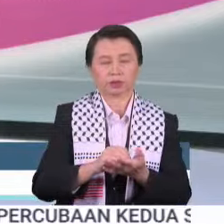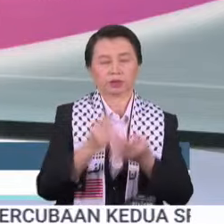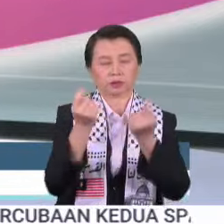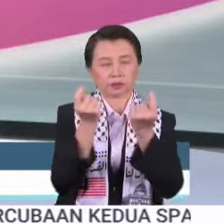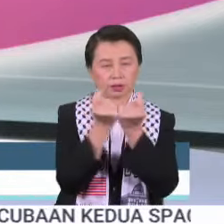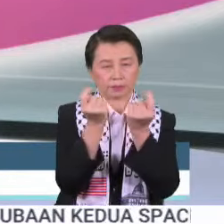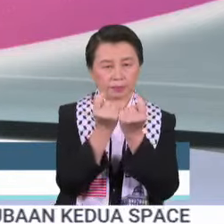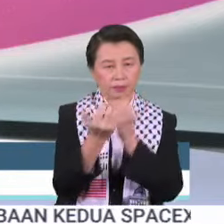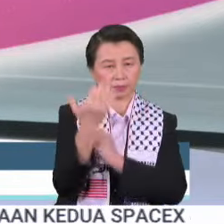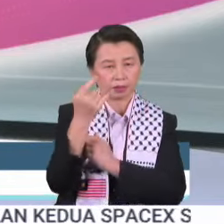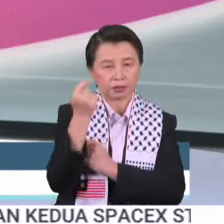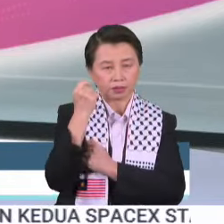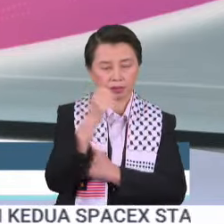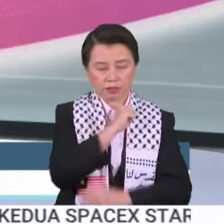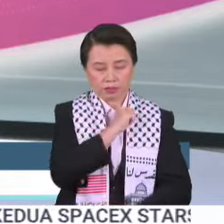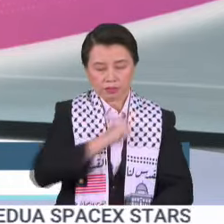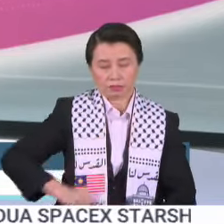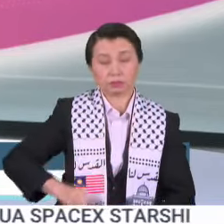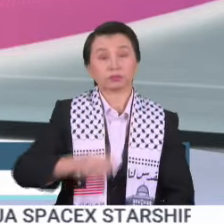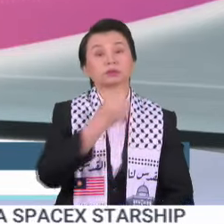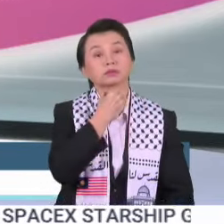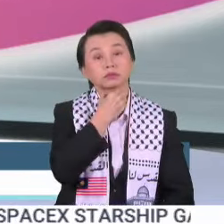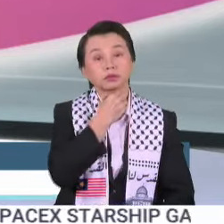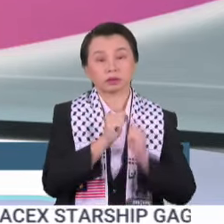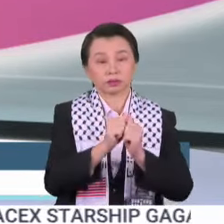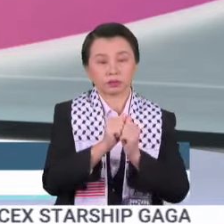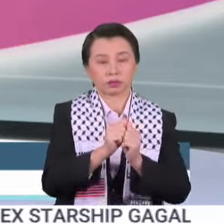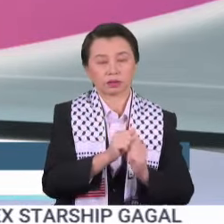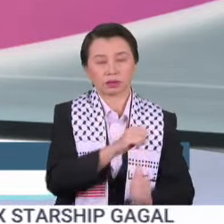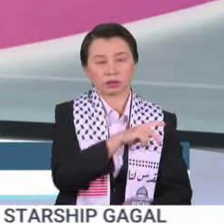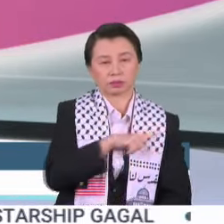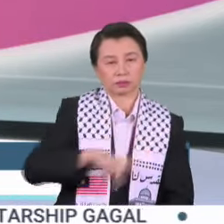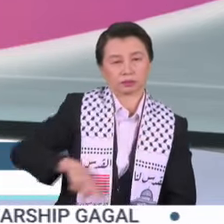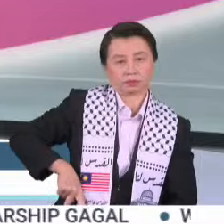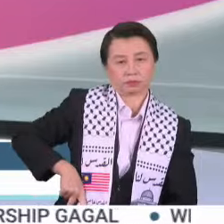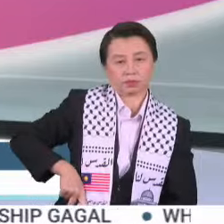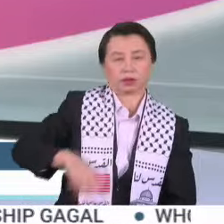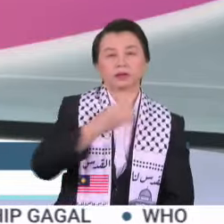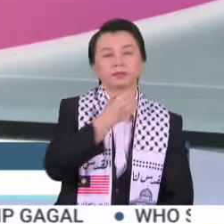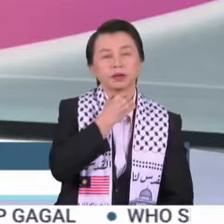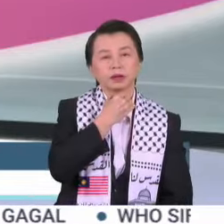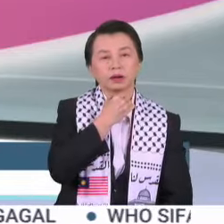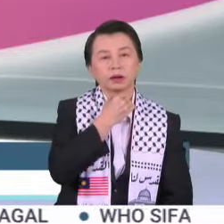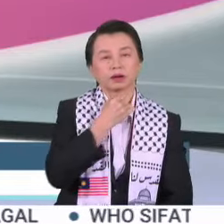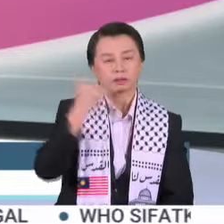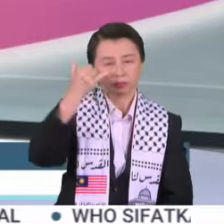tadi. Sultan Perak Sultan Nazrin Muizzuddin Shah bersama Raja Permaisuri Perak Tuanku Zara Salim